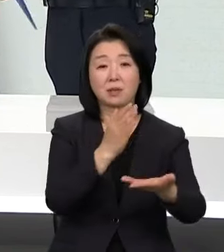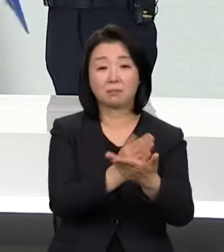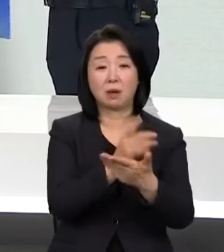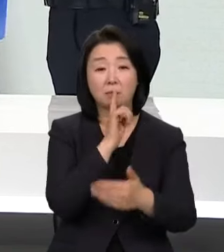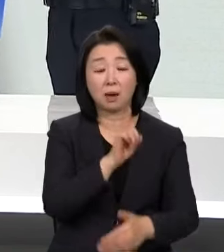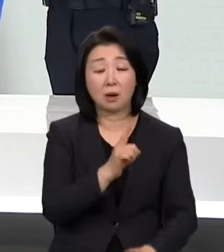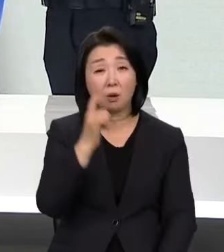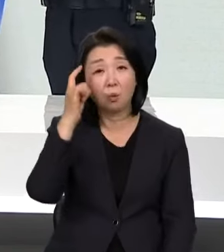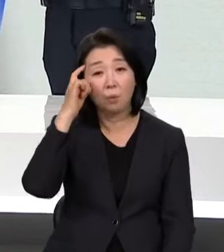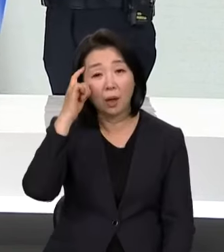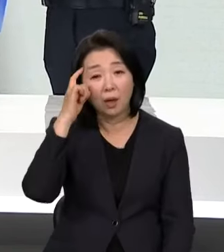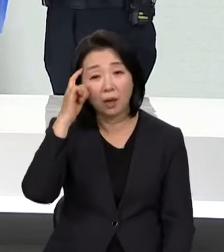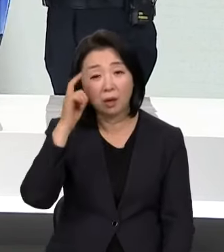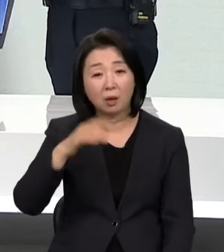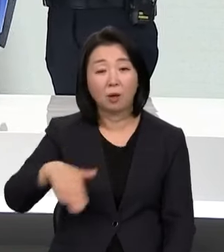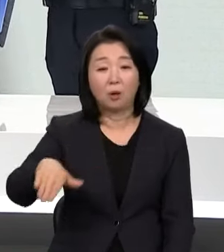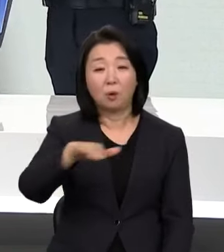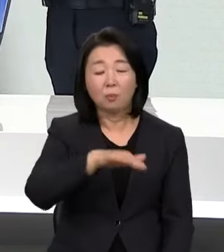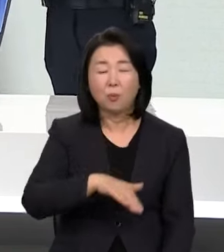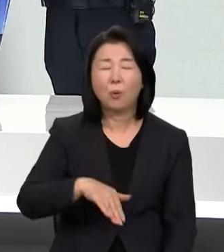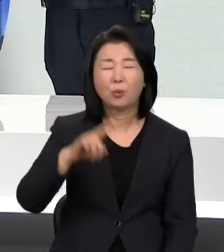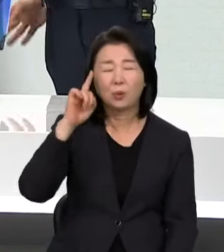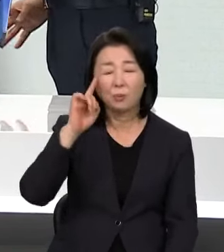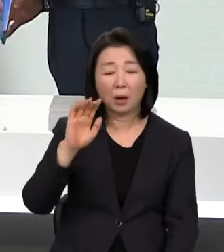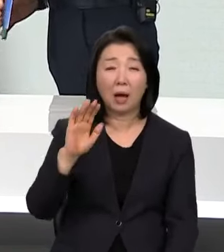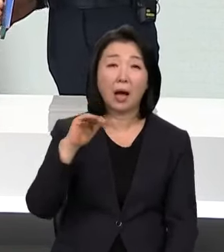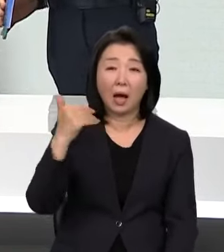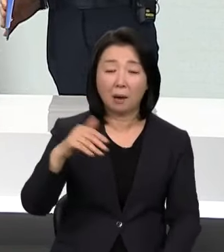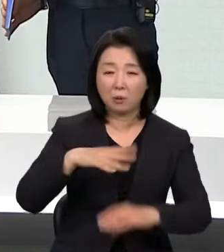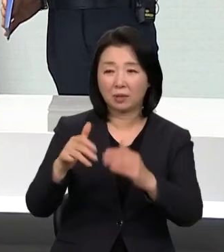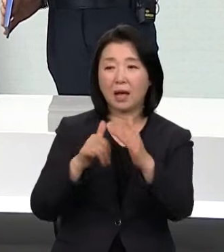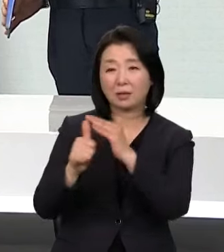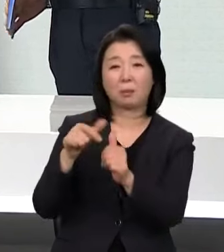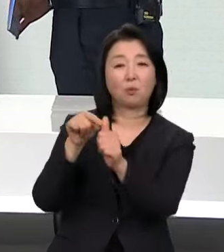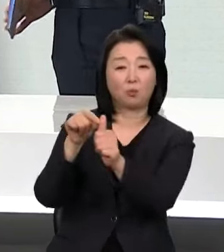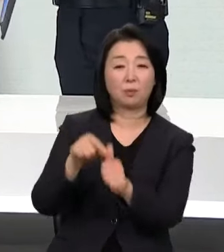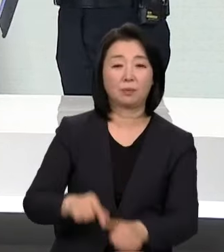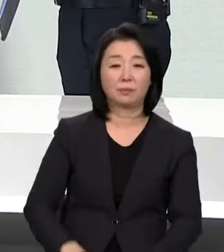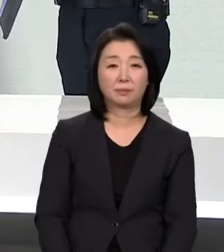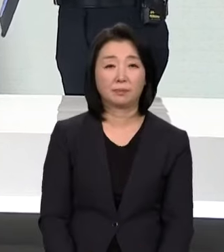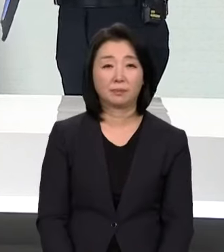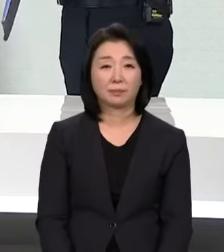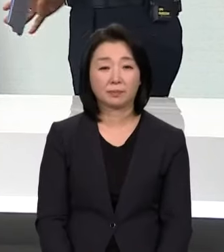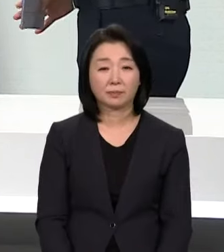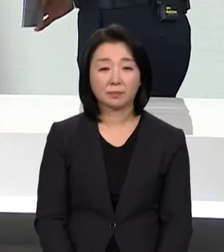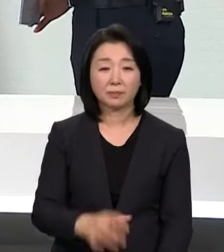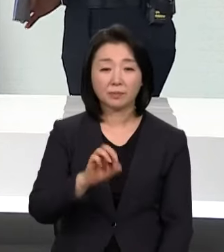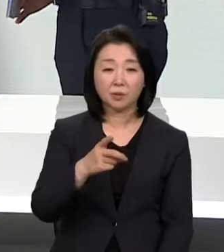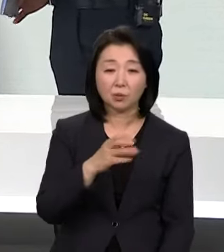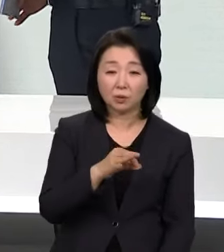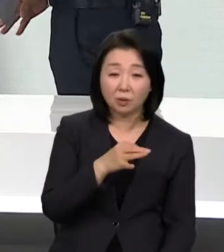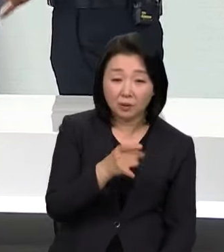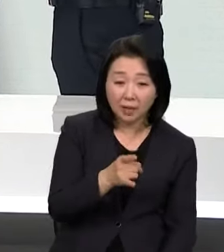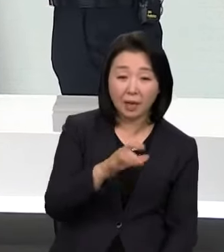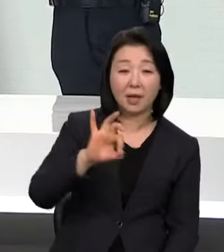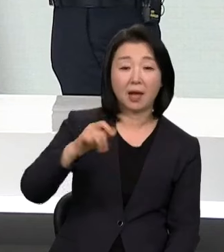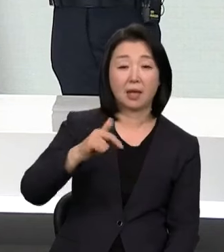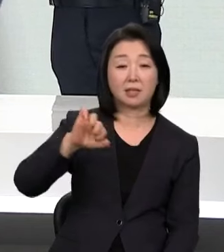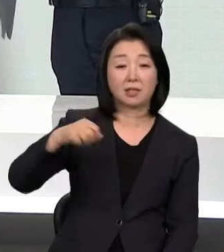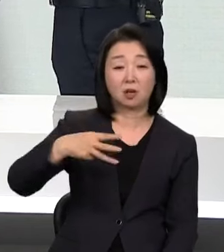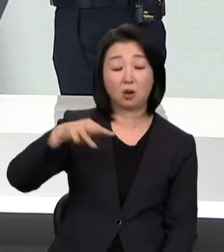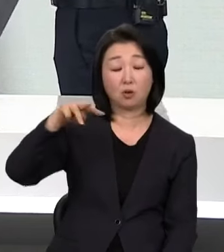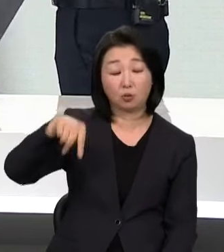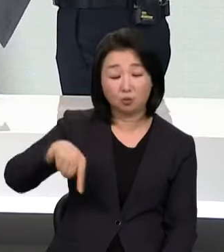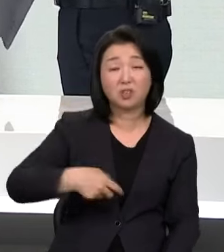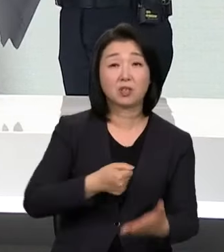했는데 왜 그러냐면 다 자천 타천 차기 당대표 후보로 거론되고 있기 때문입니다 자 권영서 안철수 의원들은 오늘 아직 결정된 바가